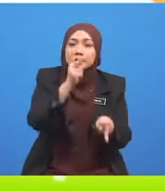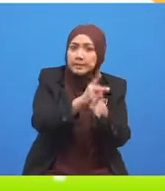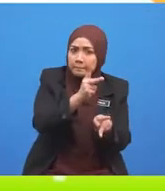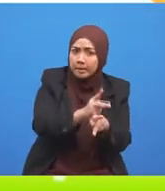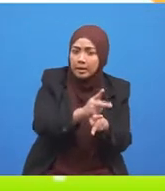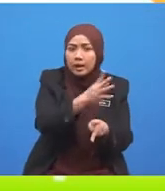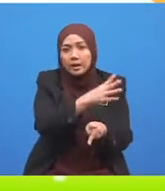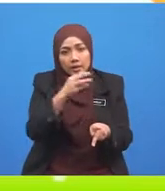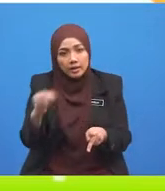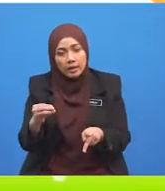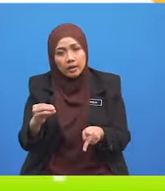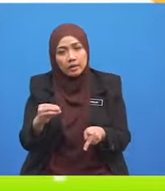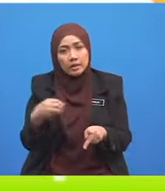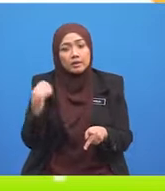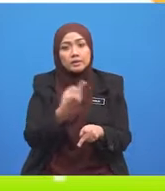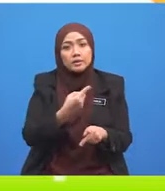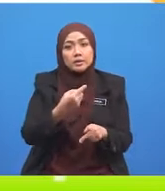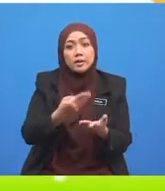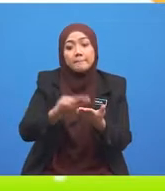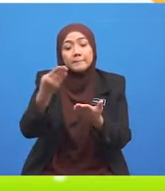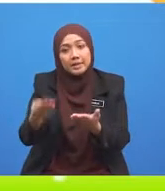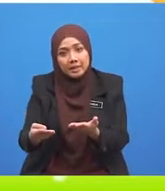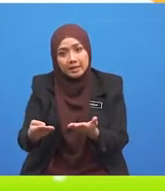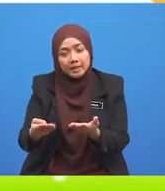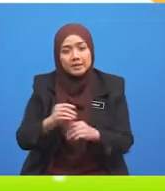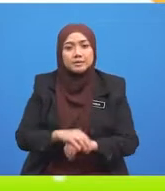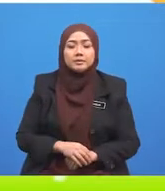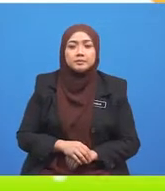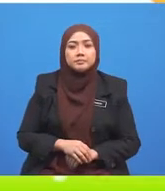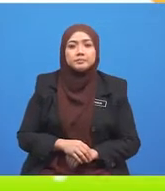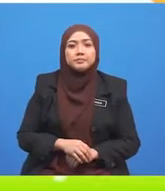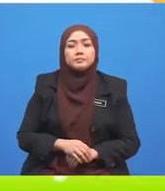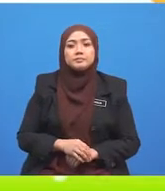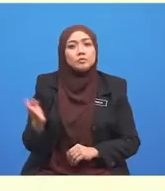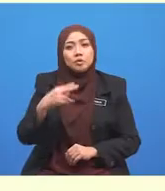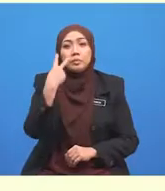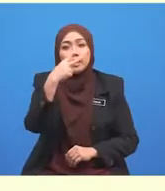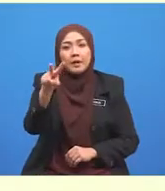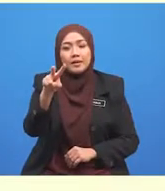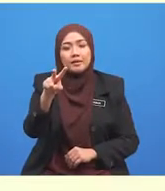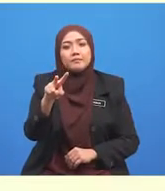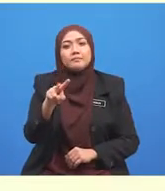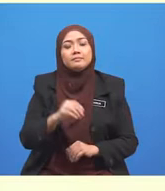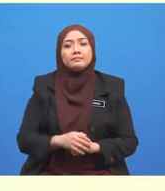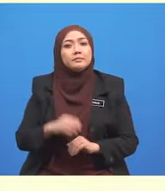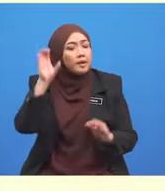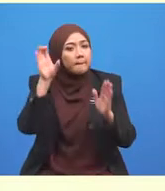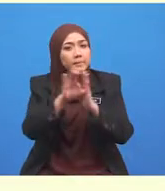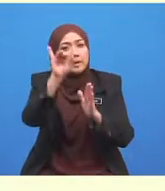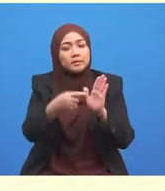disimpan dan dibelanjakan. Mari lihat paparan berikut.